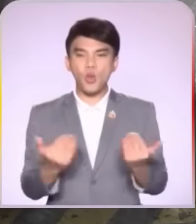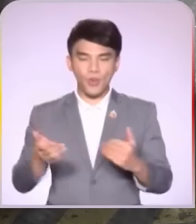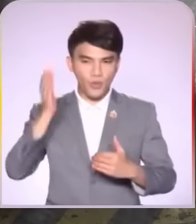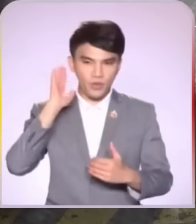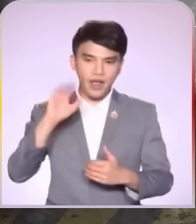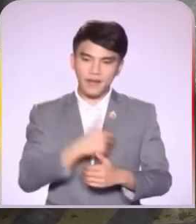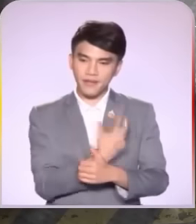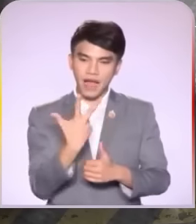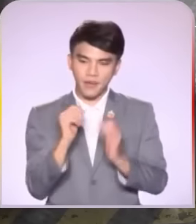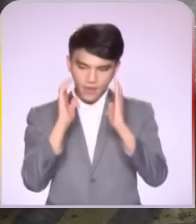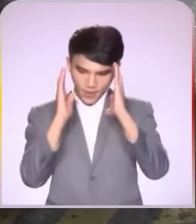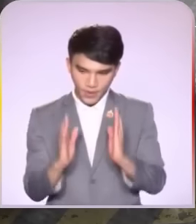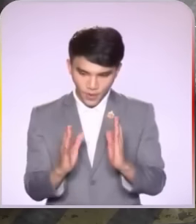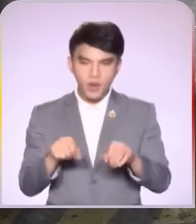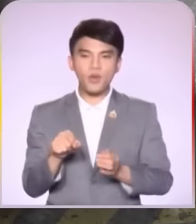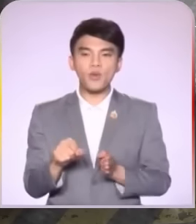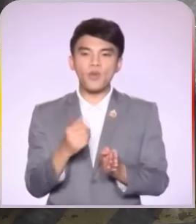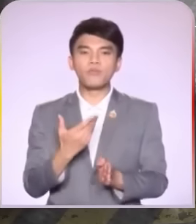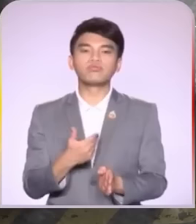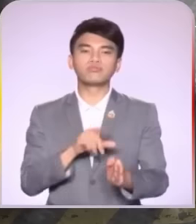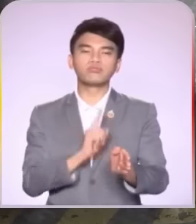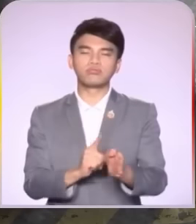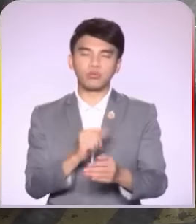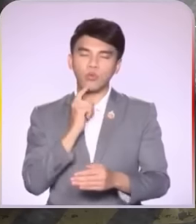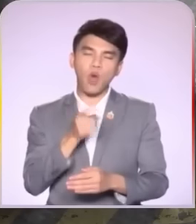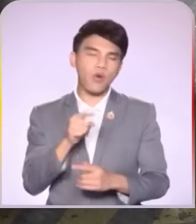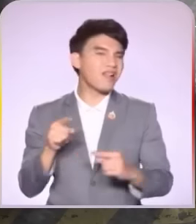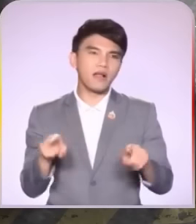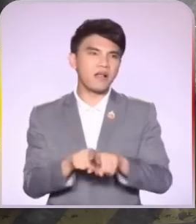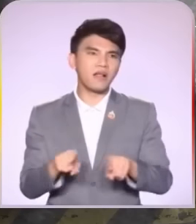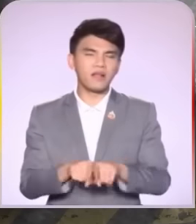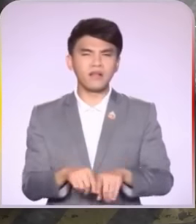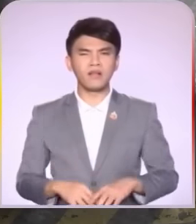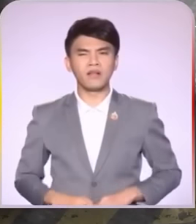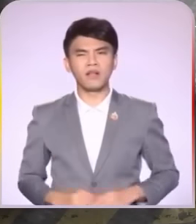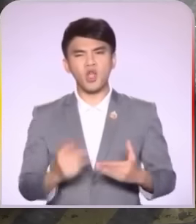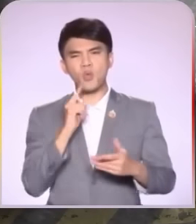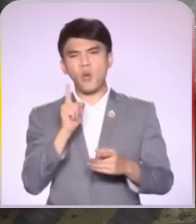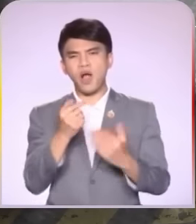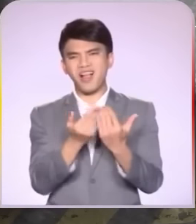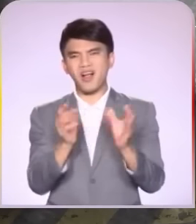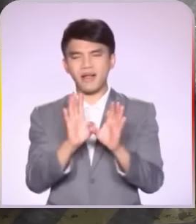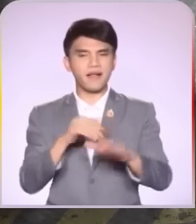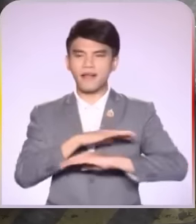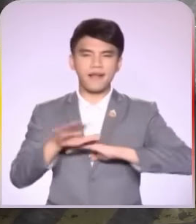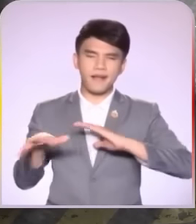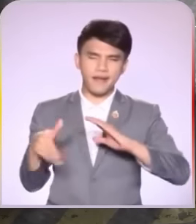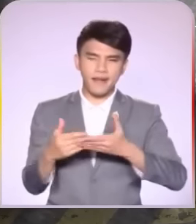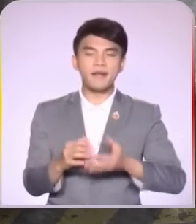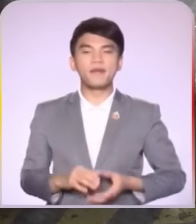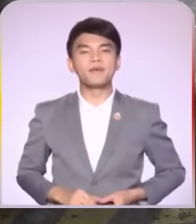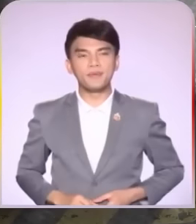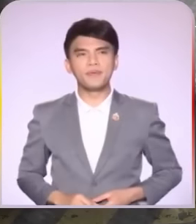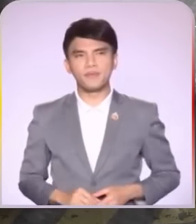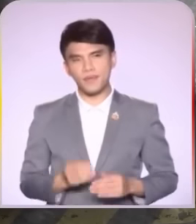าย3คนของเธอขี่รถจักรยานยนต์ผ่านวินก็ถูกด่าเหมือนกันด่าทั้งครอบครัวเลยว่าอย่างนั้นนะคะ อ ีกทั้